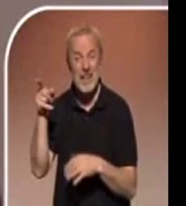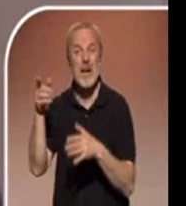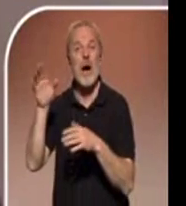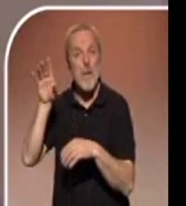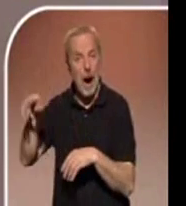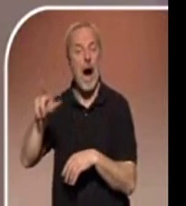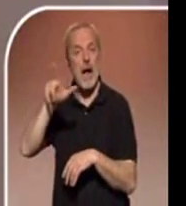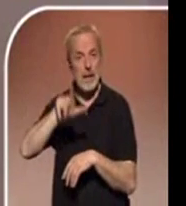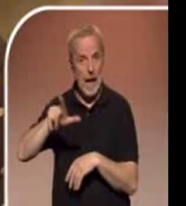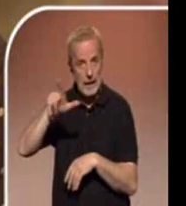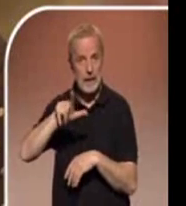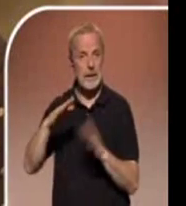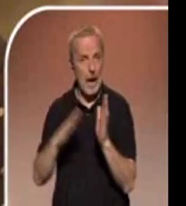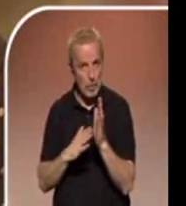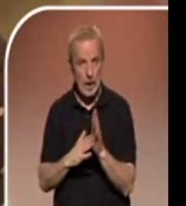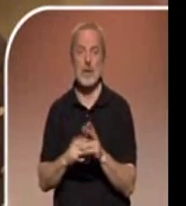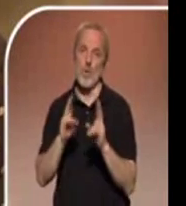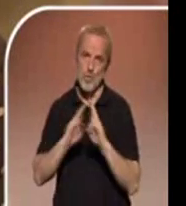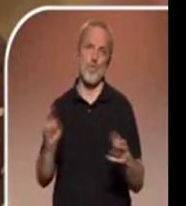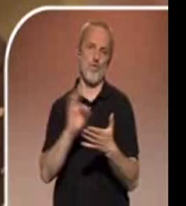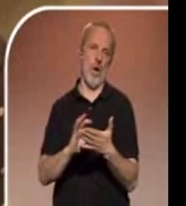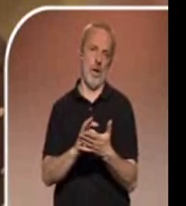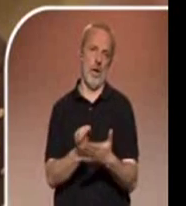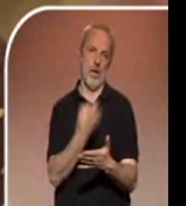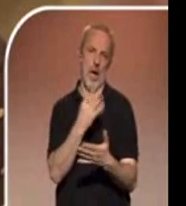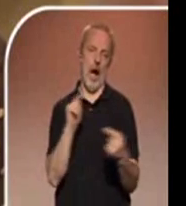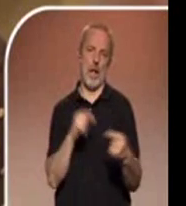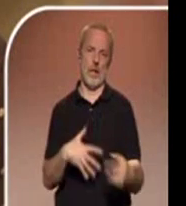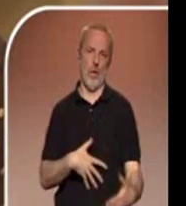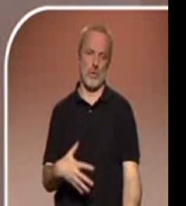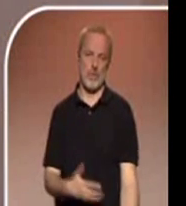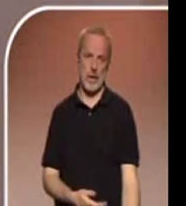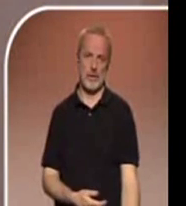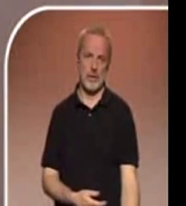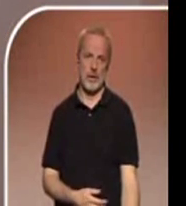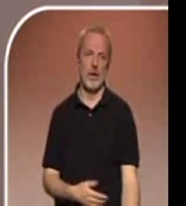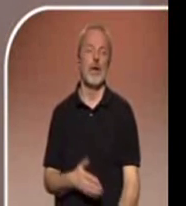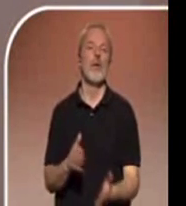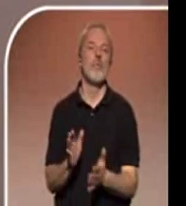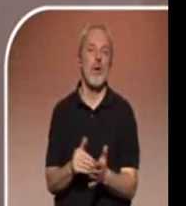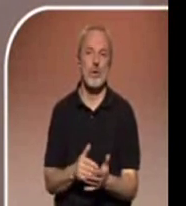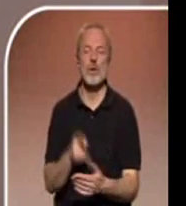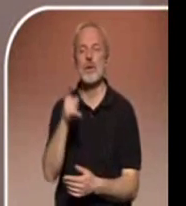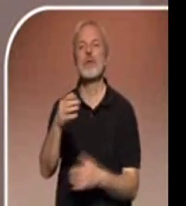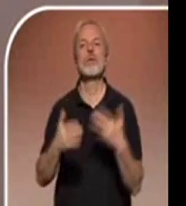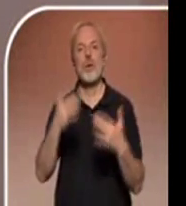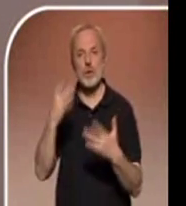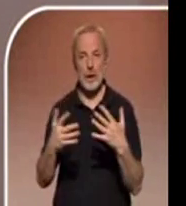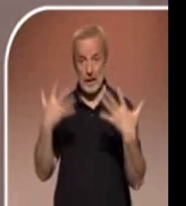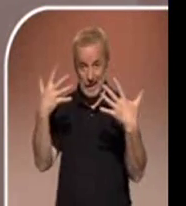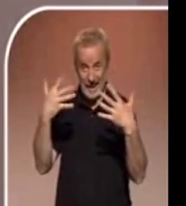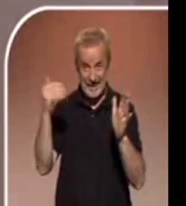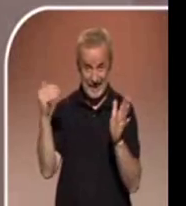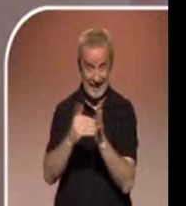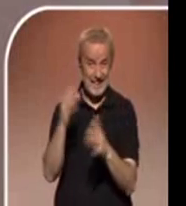kontraindikací užívání hormonální antikoncepce, protože si vemte, jaké velké číslo do těch 10 000 by vlastně z